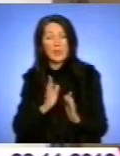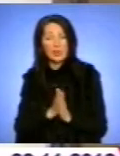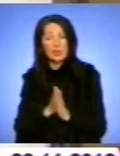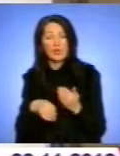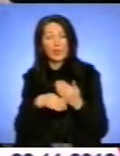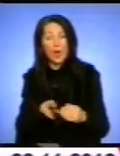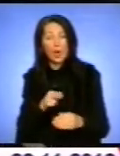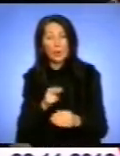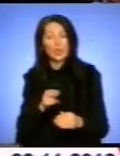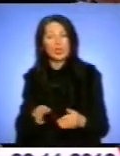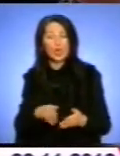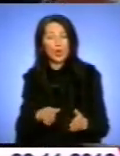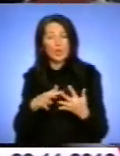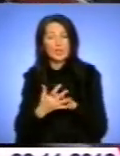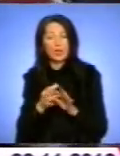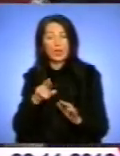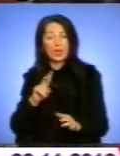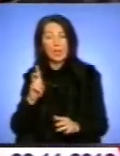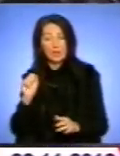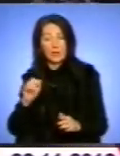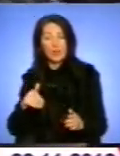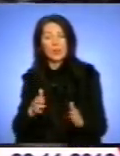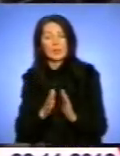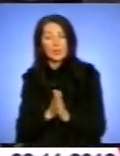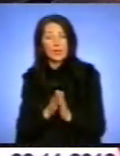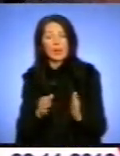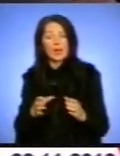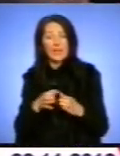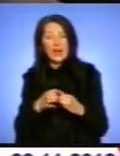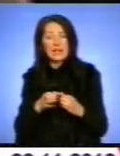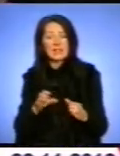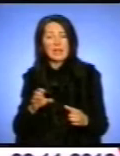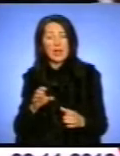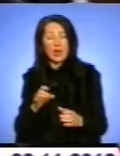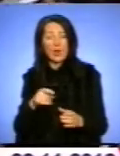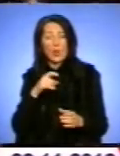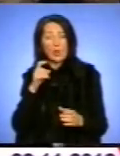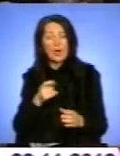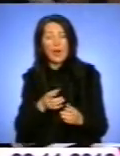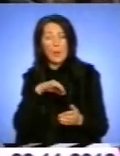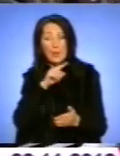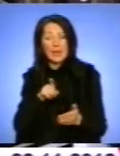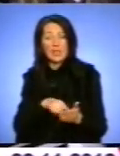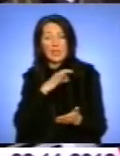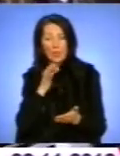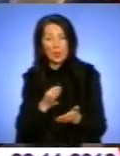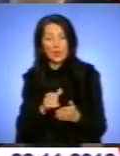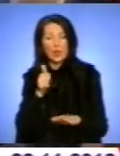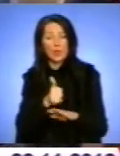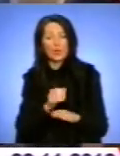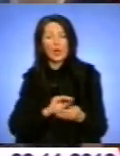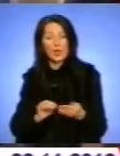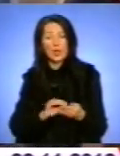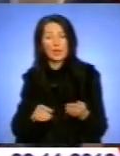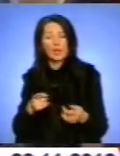Опісля депутати від фракції «Батьківщина» вимагали включити в порядок денний питання про звіт головного редактора «Вісник» Нацбруча. Це ми